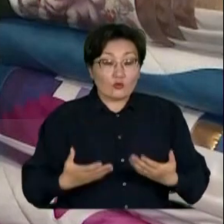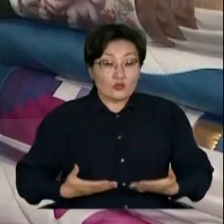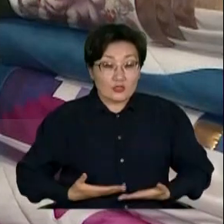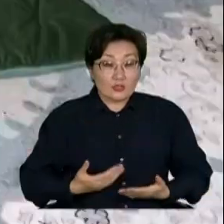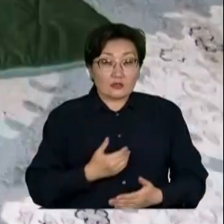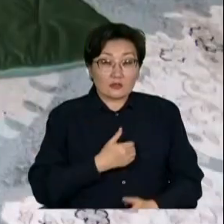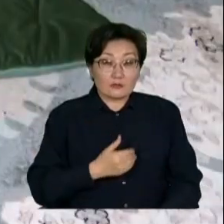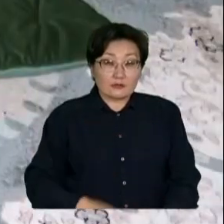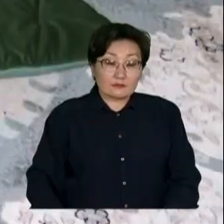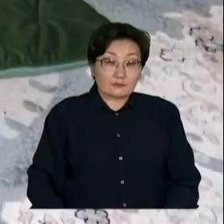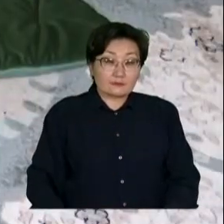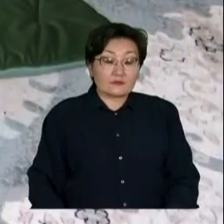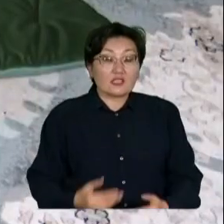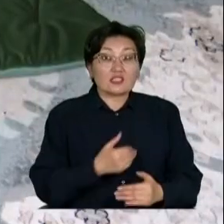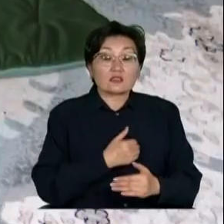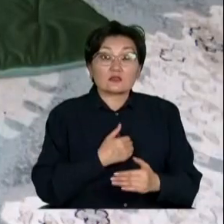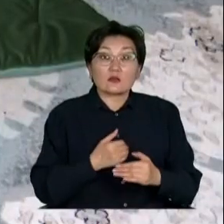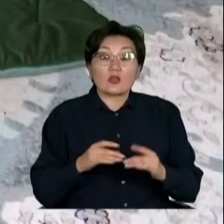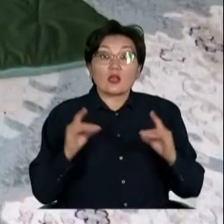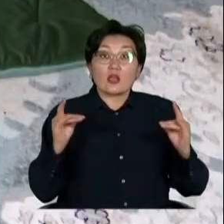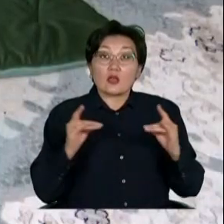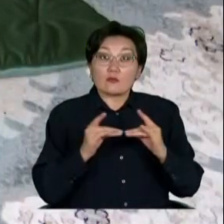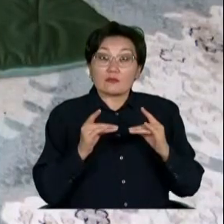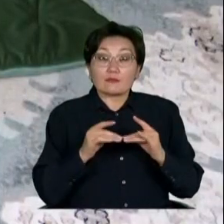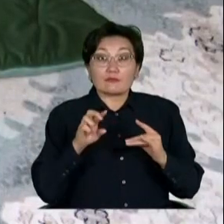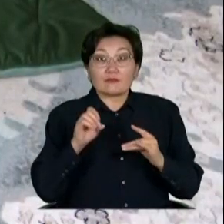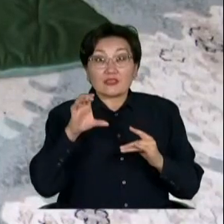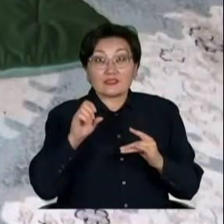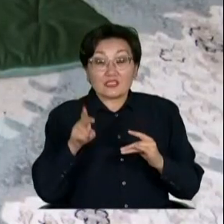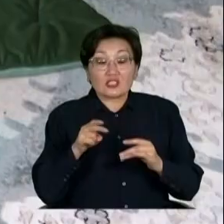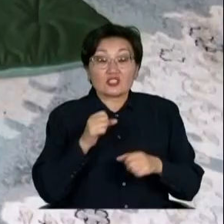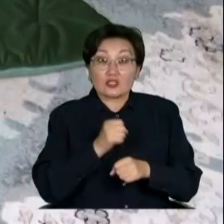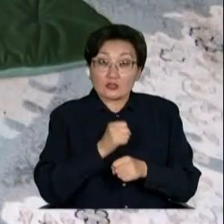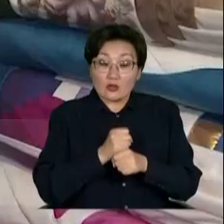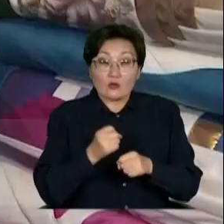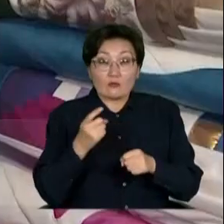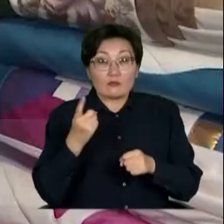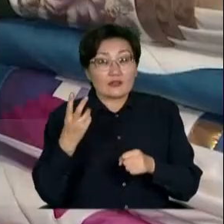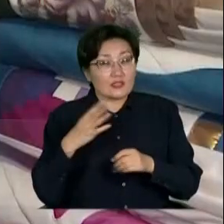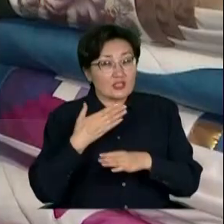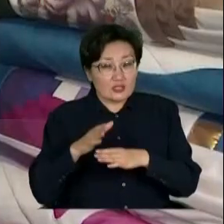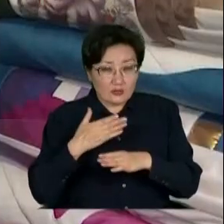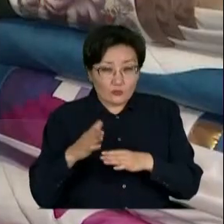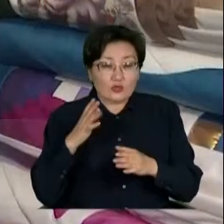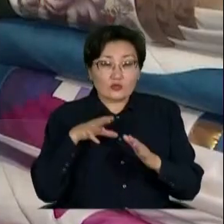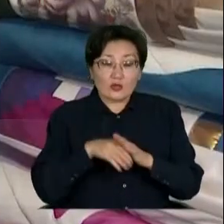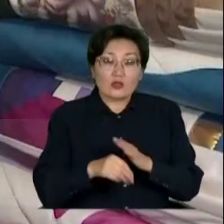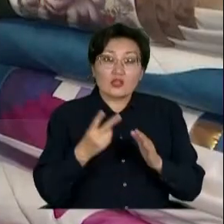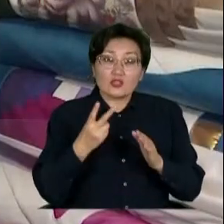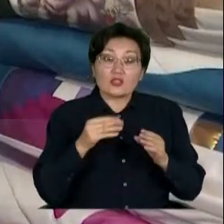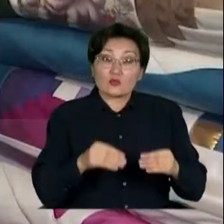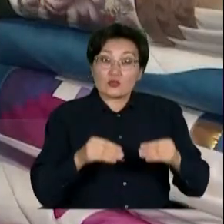сүргендерін қалаймын, тілеймін. Бесік жасауы бірнеше бөліктерінен тұрады. Екі жапқышы,